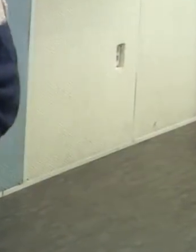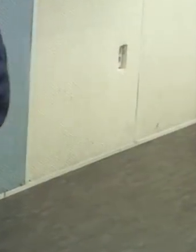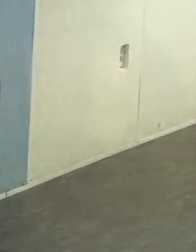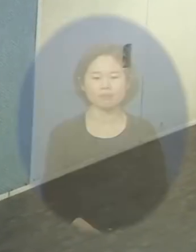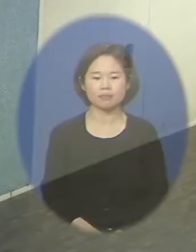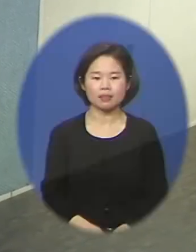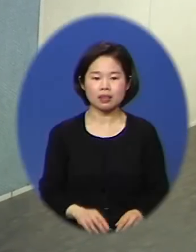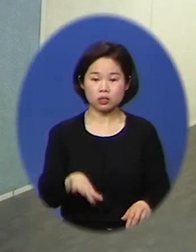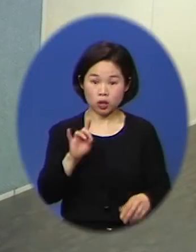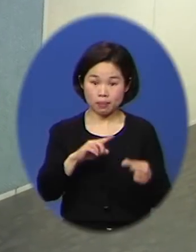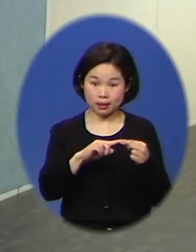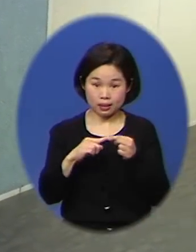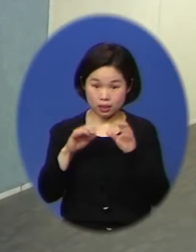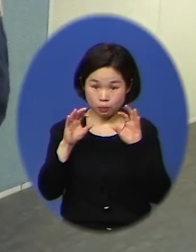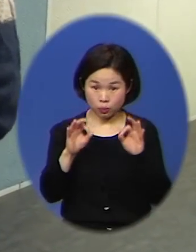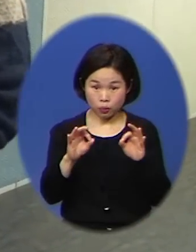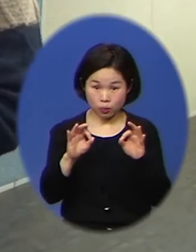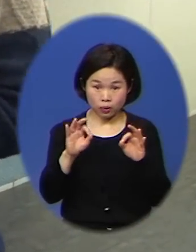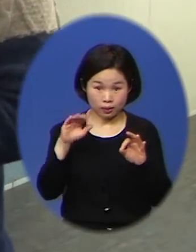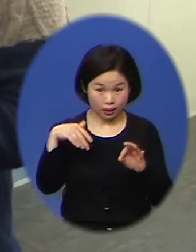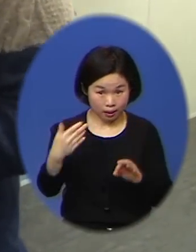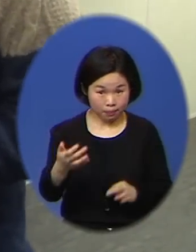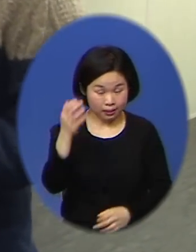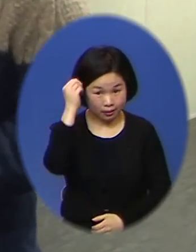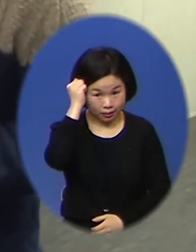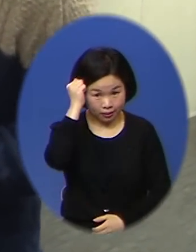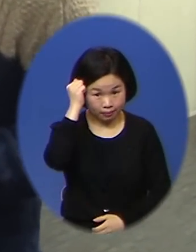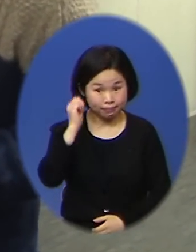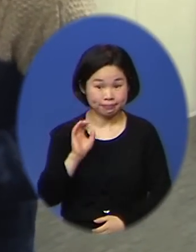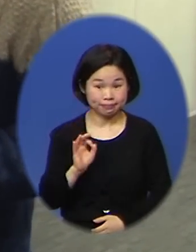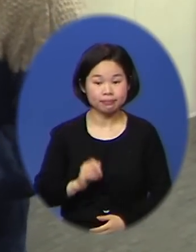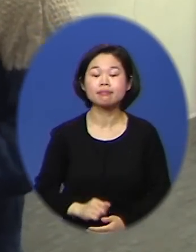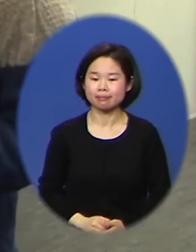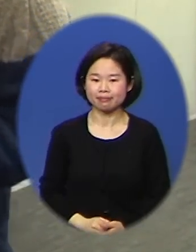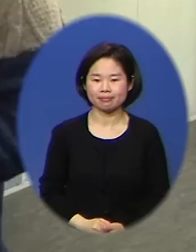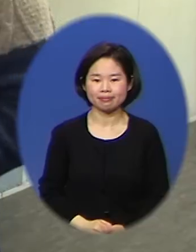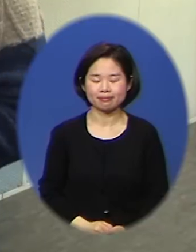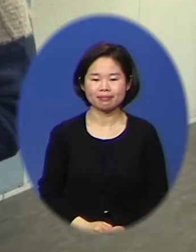처음에 가사 보고 나중에 가사 안 보고. 네.